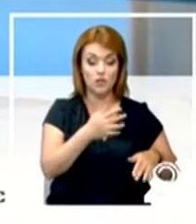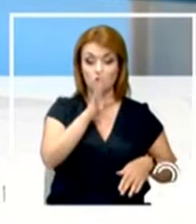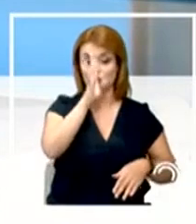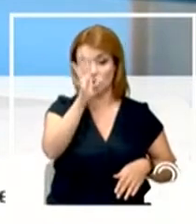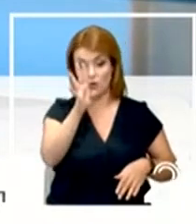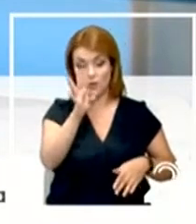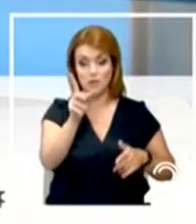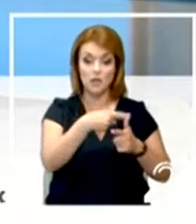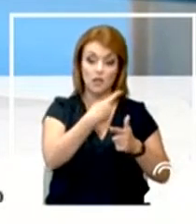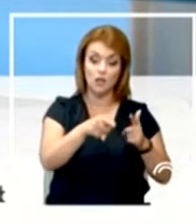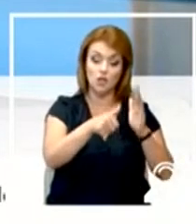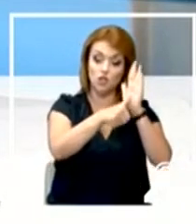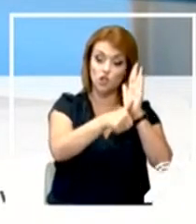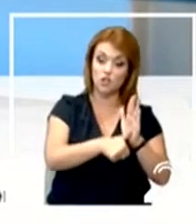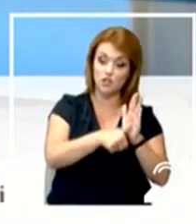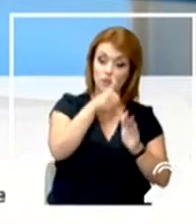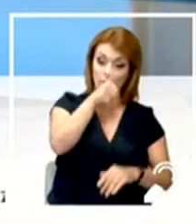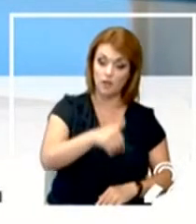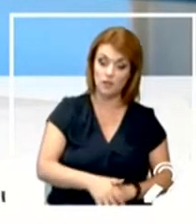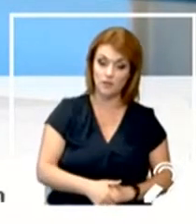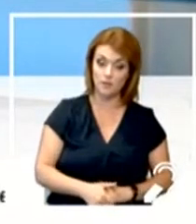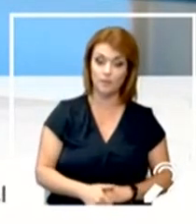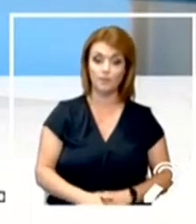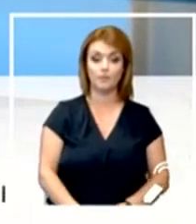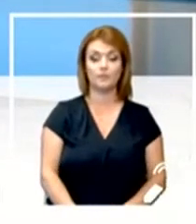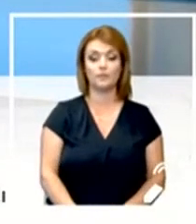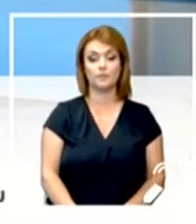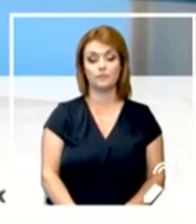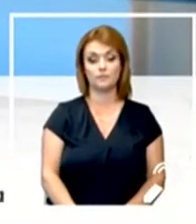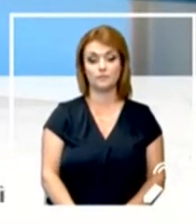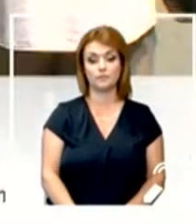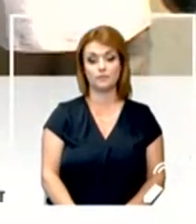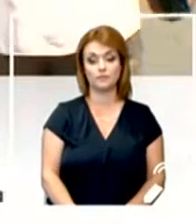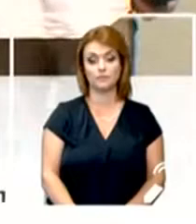dar precizează că recomandarea vizează doar populația cea mai expusă.